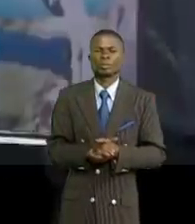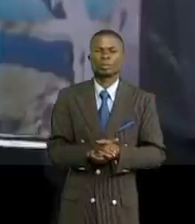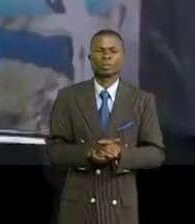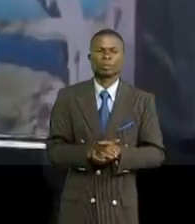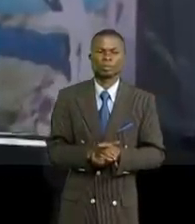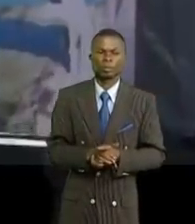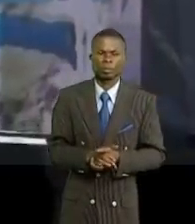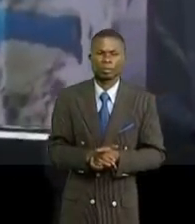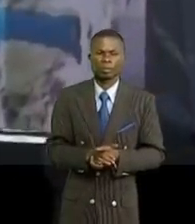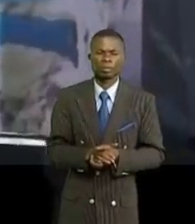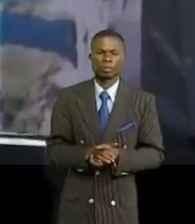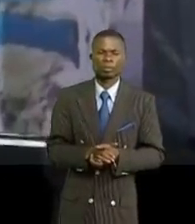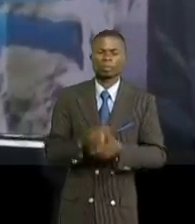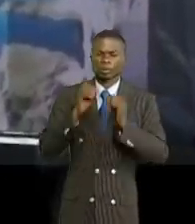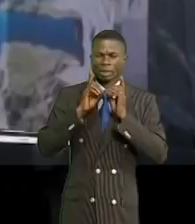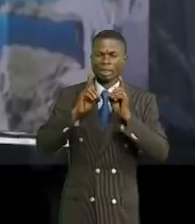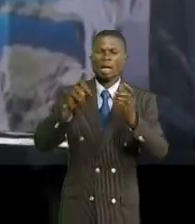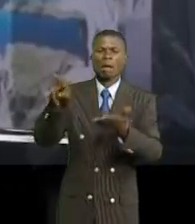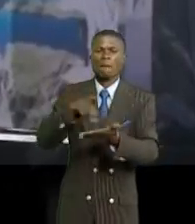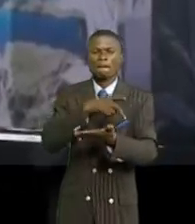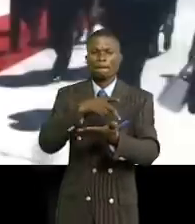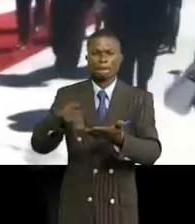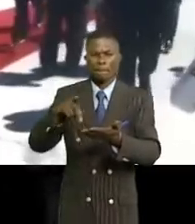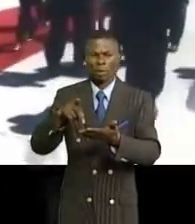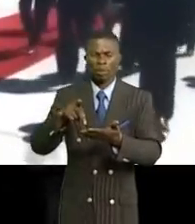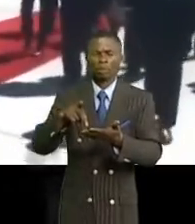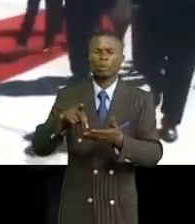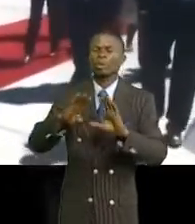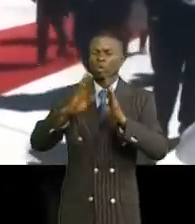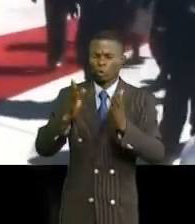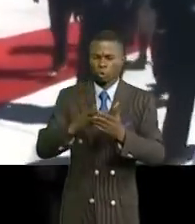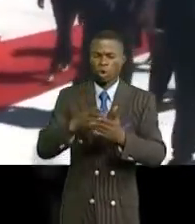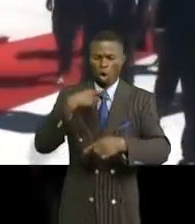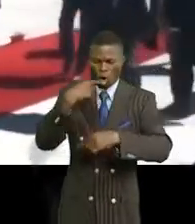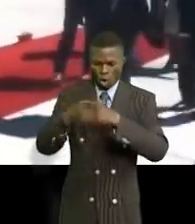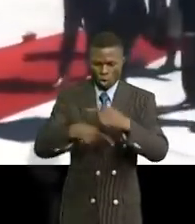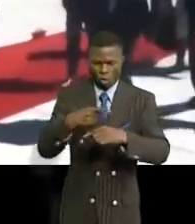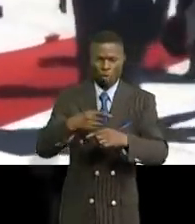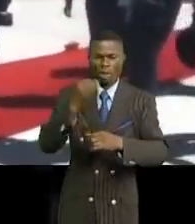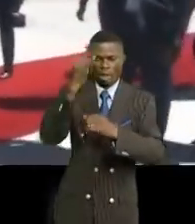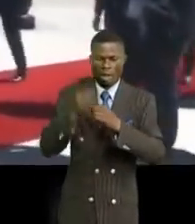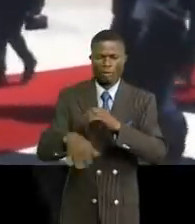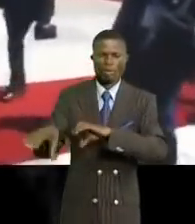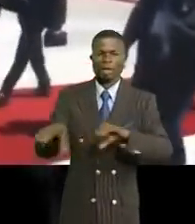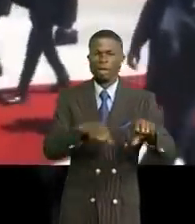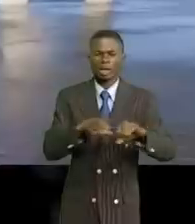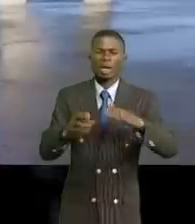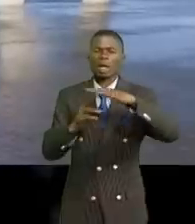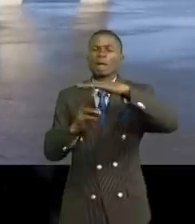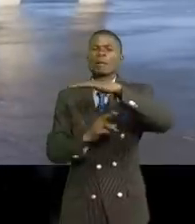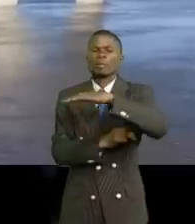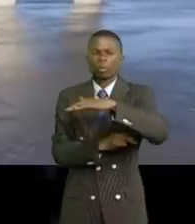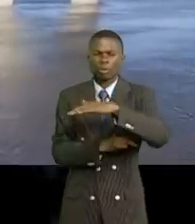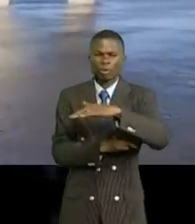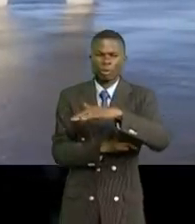le récital d'un poème à la nationale a été l'introduction et en retirer la cérémonie à 6 tous